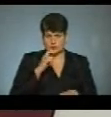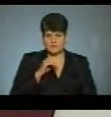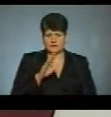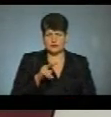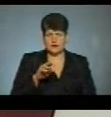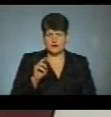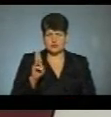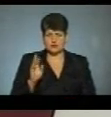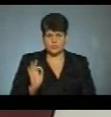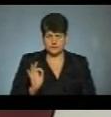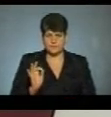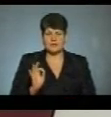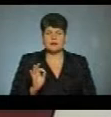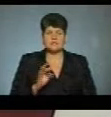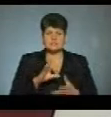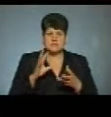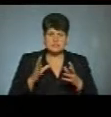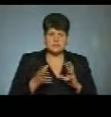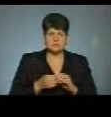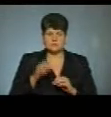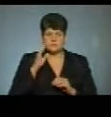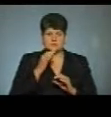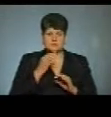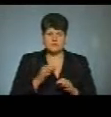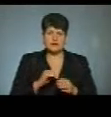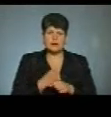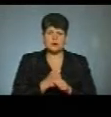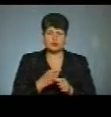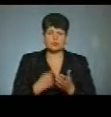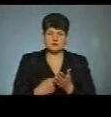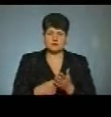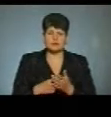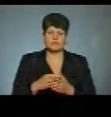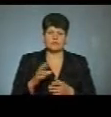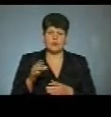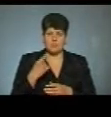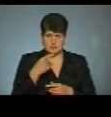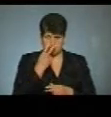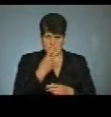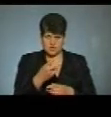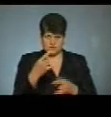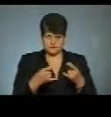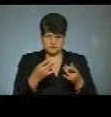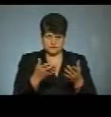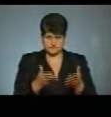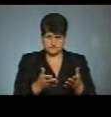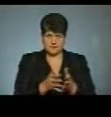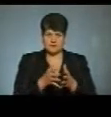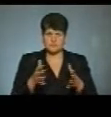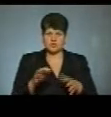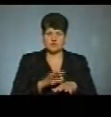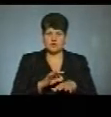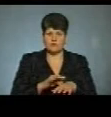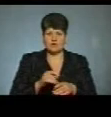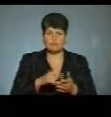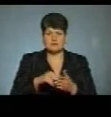Віктор Ляшко. Загалом, як розповів Віктор Ляшко, коронавірус лабораторно підтвердили у таких областях, їх ви бачите на екрані. Найбільше хворих у